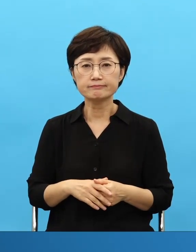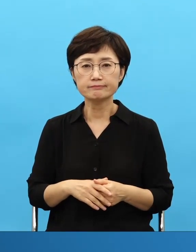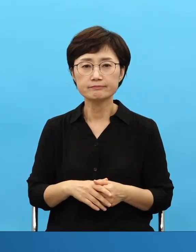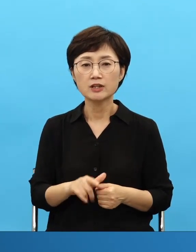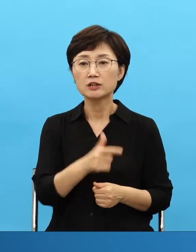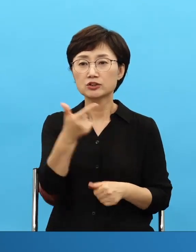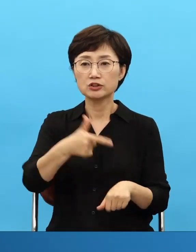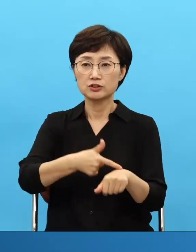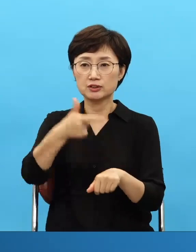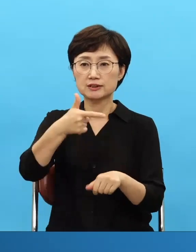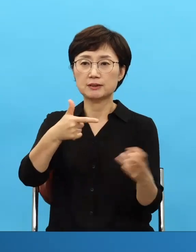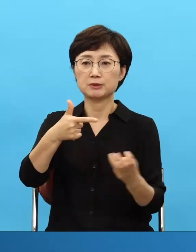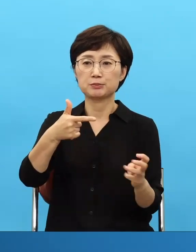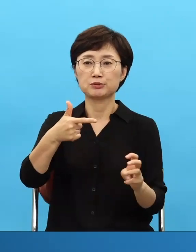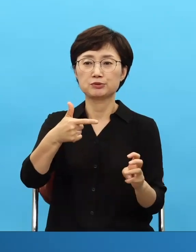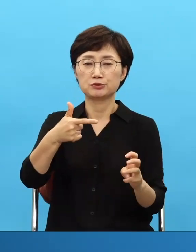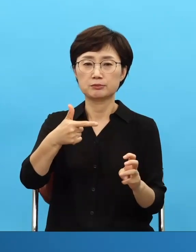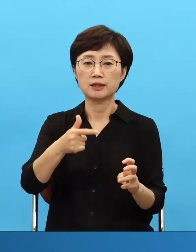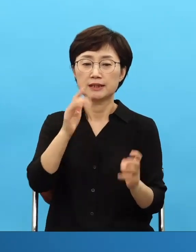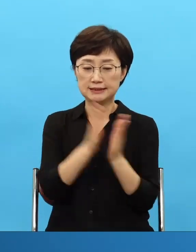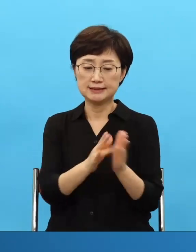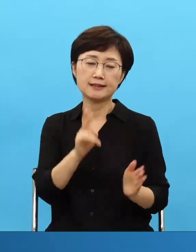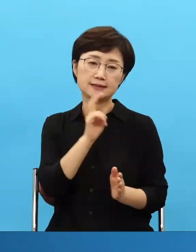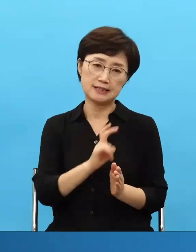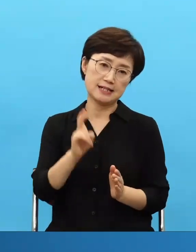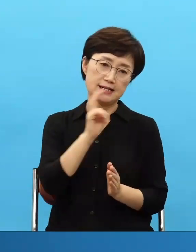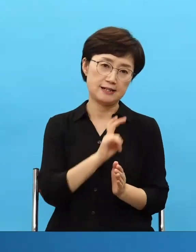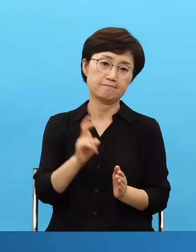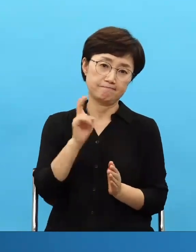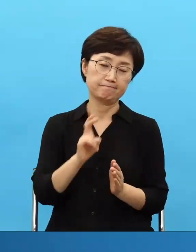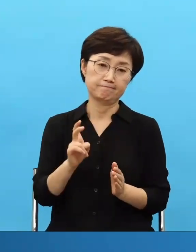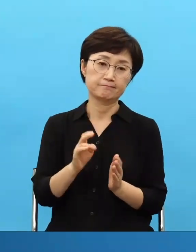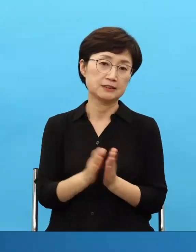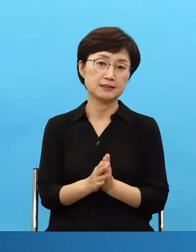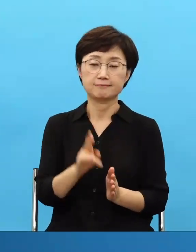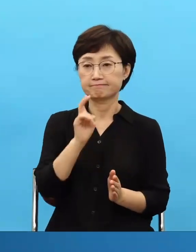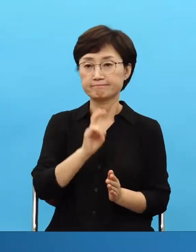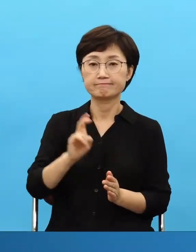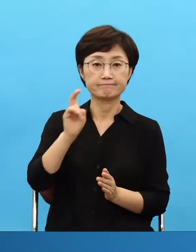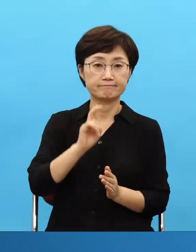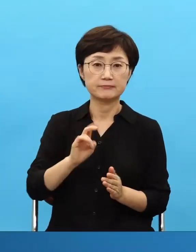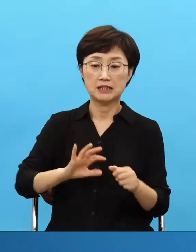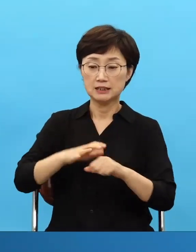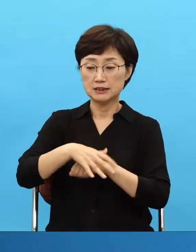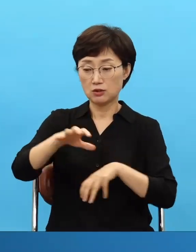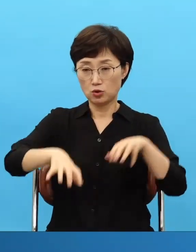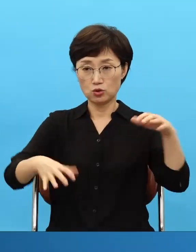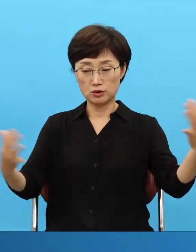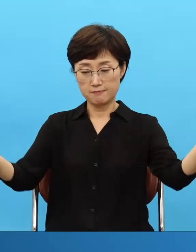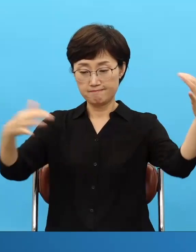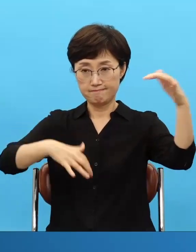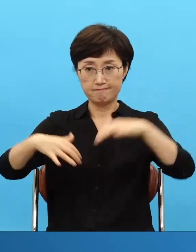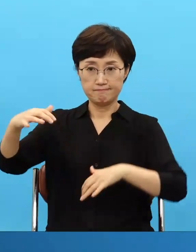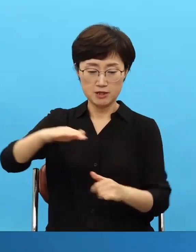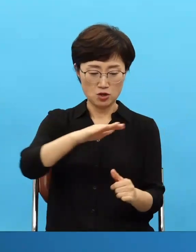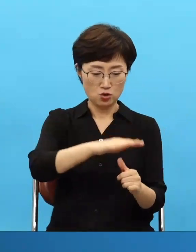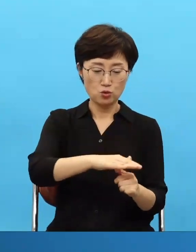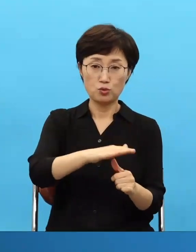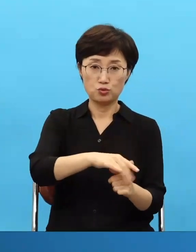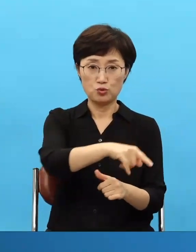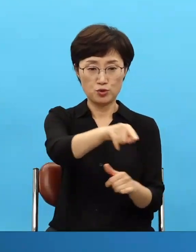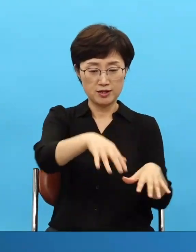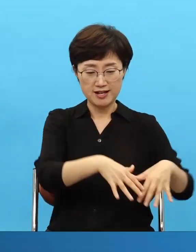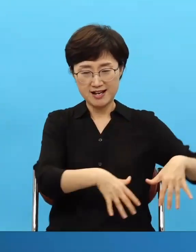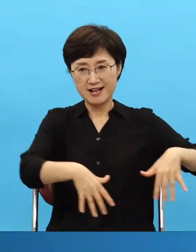저녁 6시 반, 찬양으로 시작된 렘넌트 나잇. 전 세계 각지에서 모인 꼬마 렘넌트들이